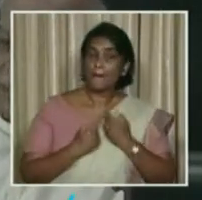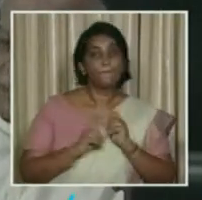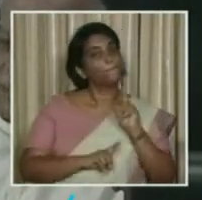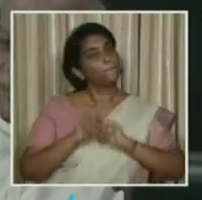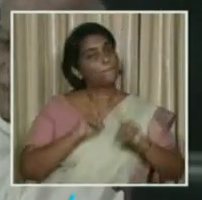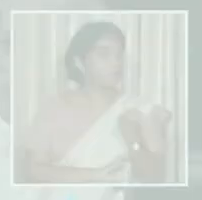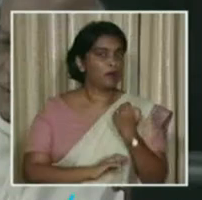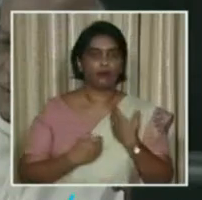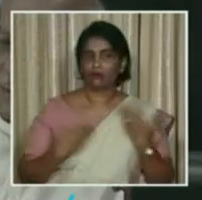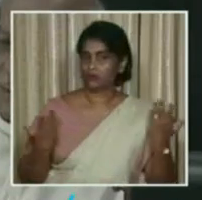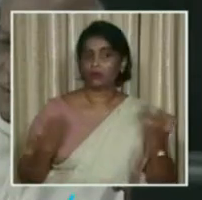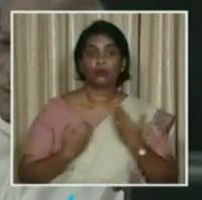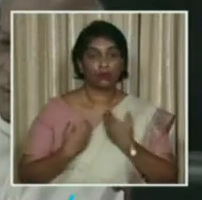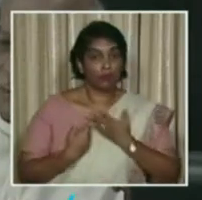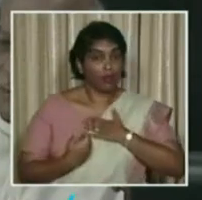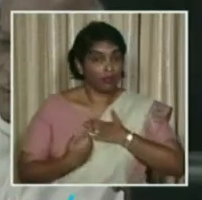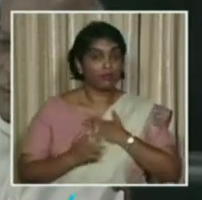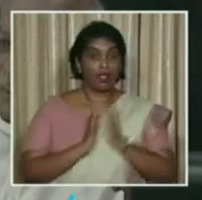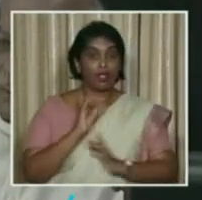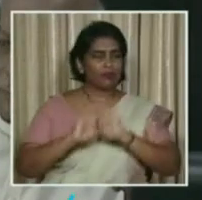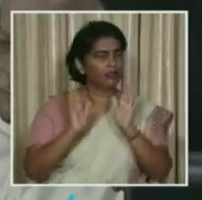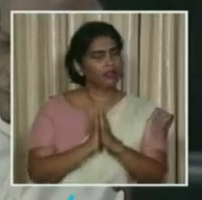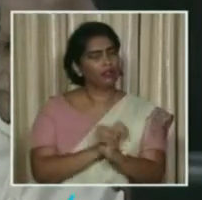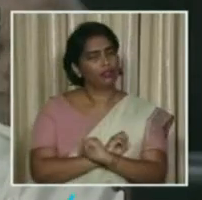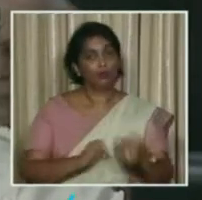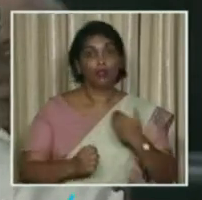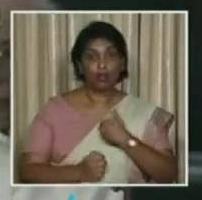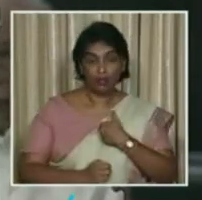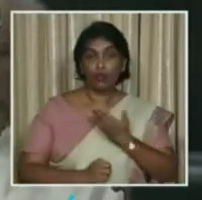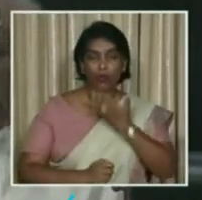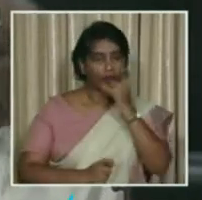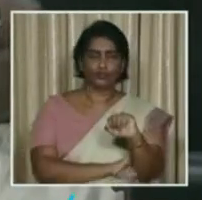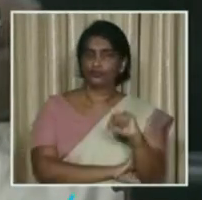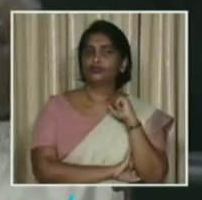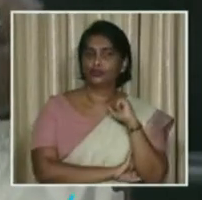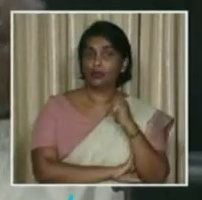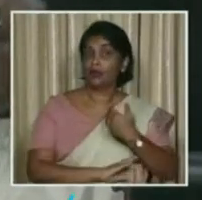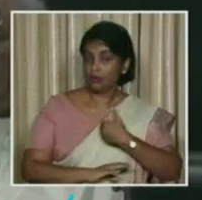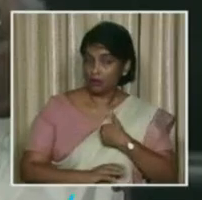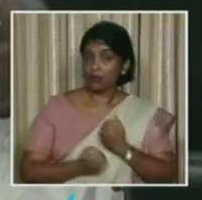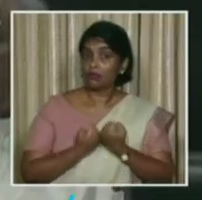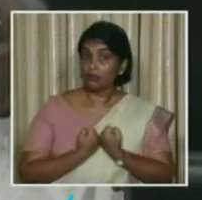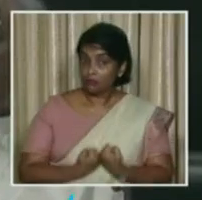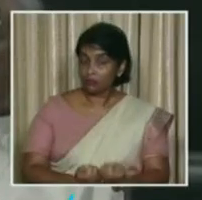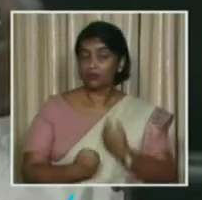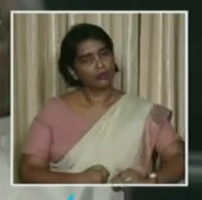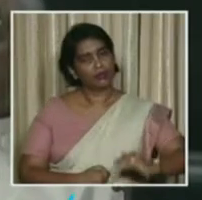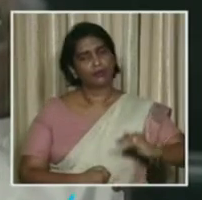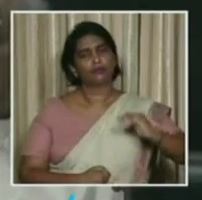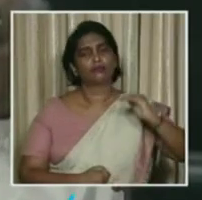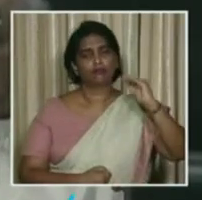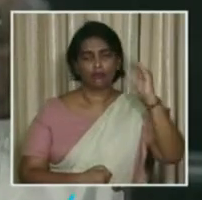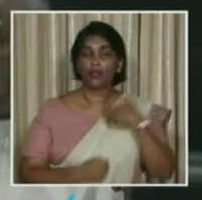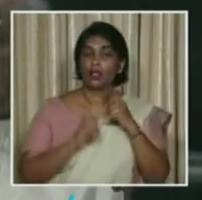පාර්ලිමේන්තුවේ බලයක් තිබුණේ නැහැ මට මගේ කියා මන්ත්‍රීවරු හිටියේ නැහැ මට තිබුණේ එකම එක ශක්තියයි ඒ මම ඉපදුන මම හැදුන වැඩුන